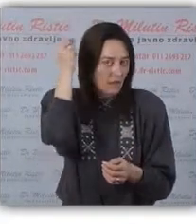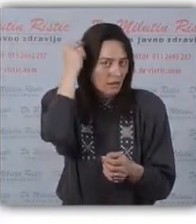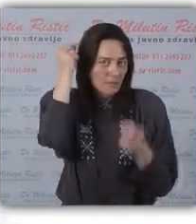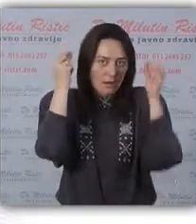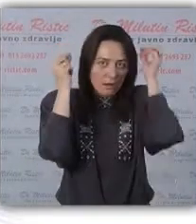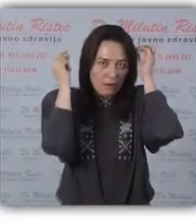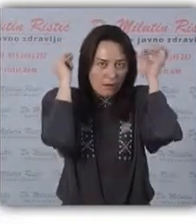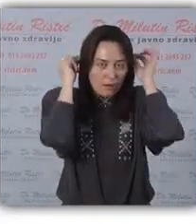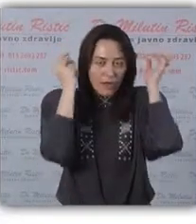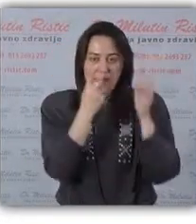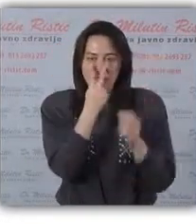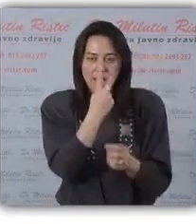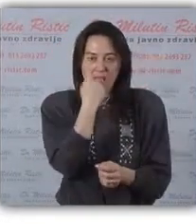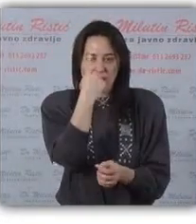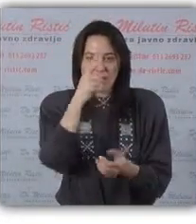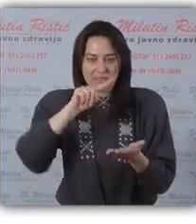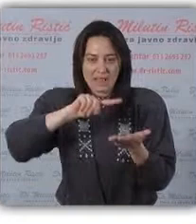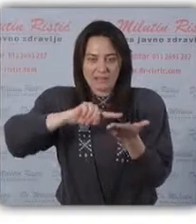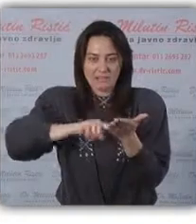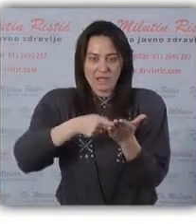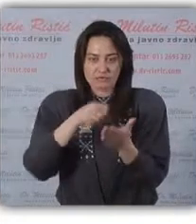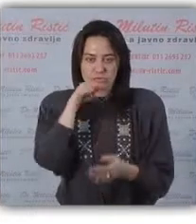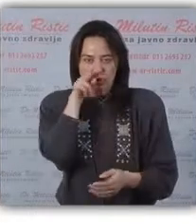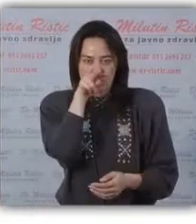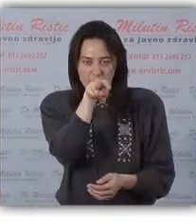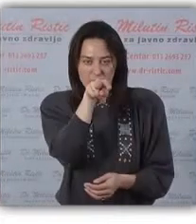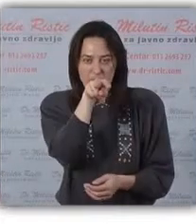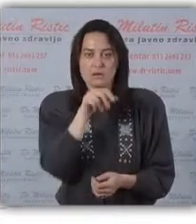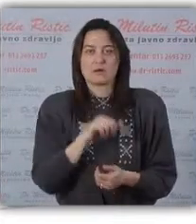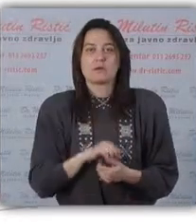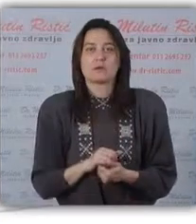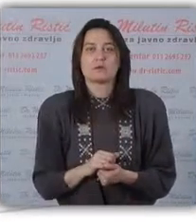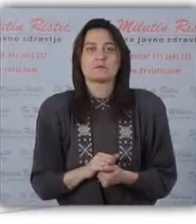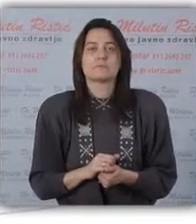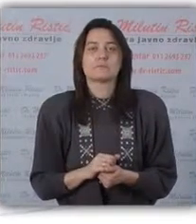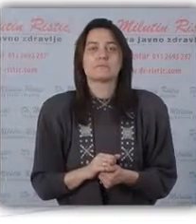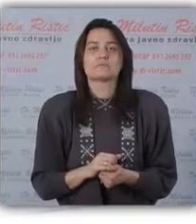par mesta na glavi i gleda se u jednu tačku na tom šahovskom polju.